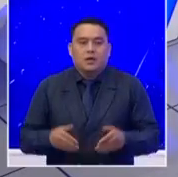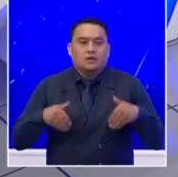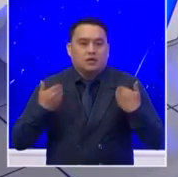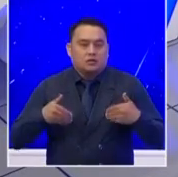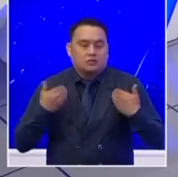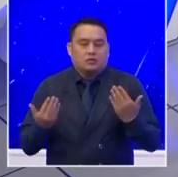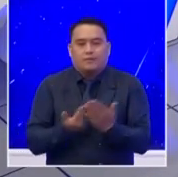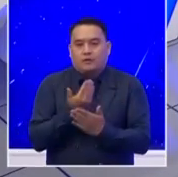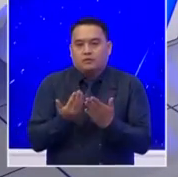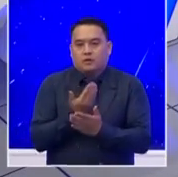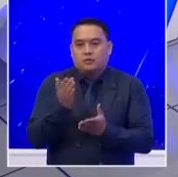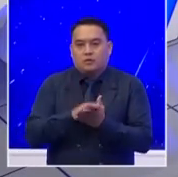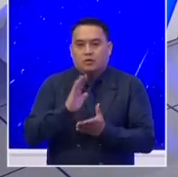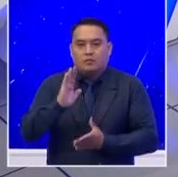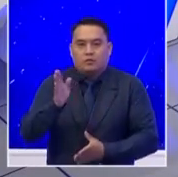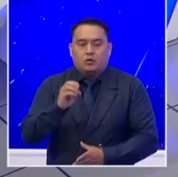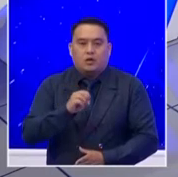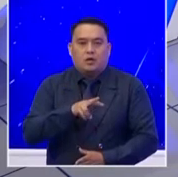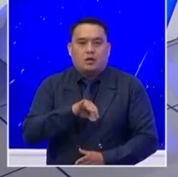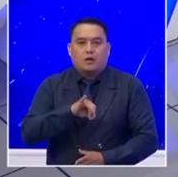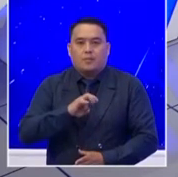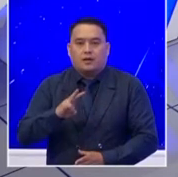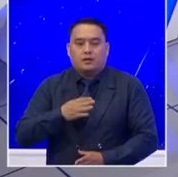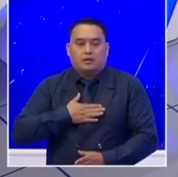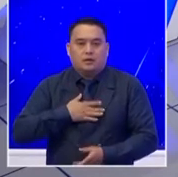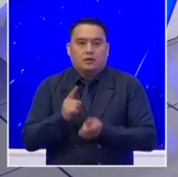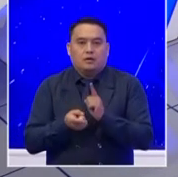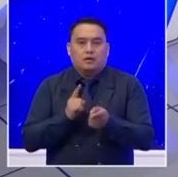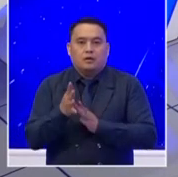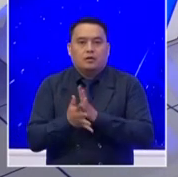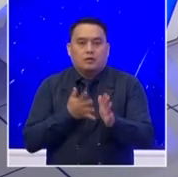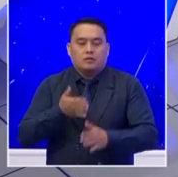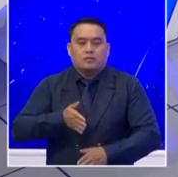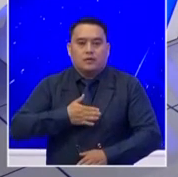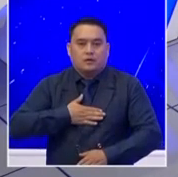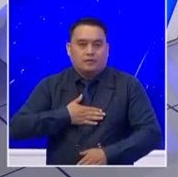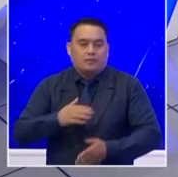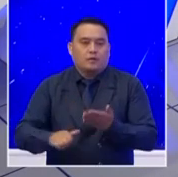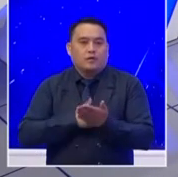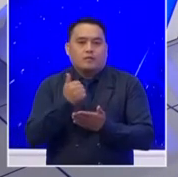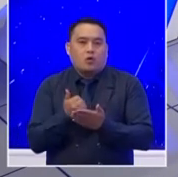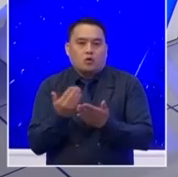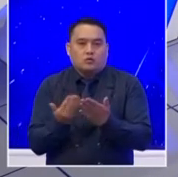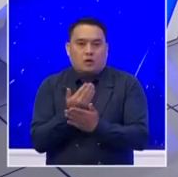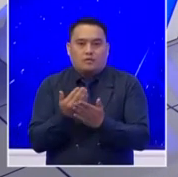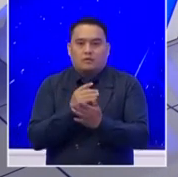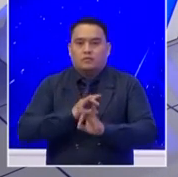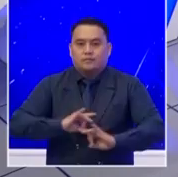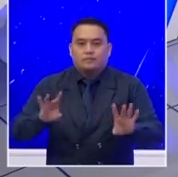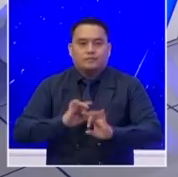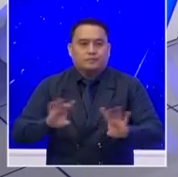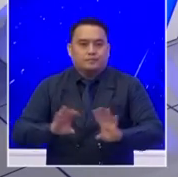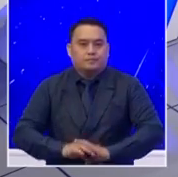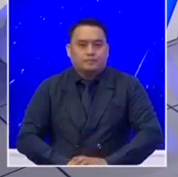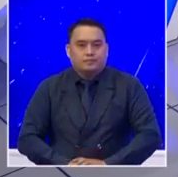Здравствуйте, время новостей на телеканале ЖТСУ, в студии Еламан Раимбеков и Сурдоперед обеспечивает Марат Жумабеков. И в начале выпуска коротко о самом